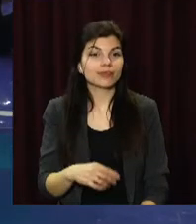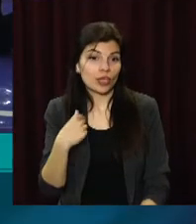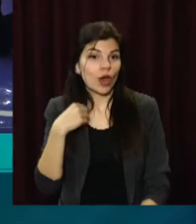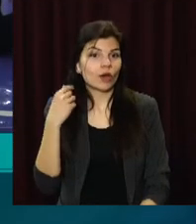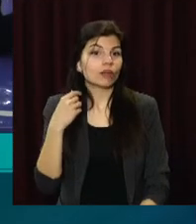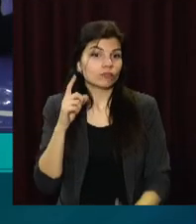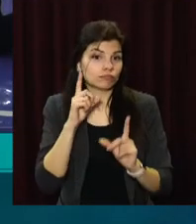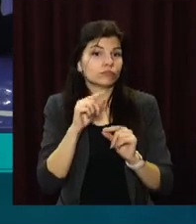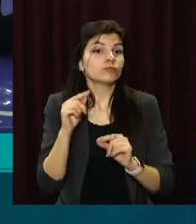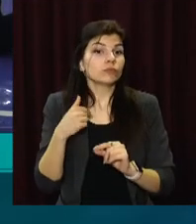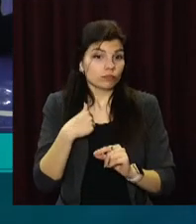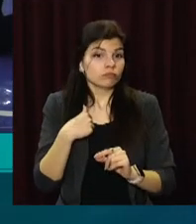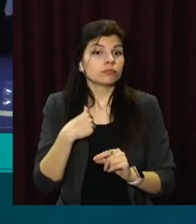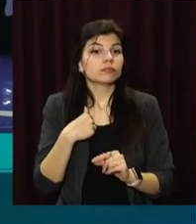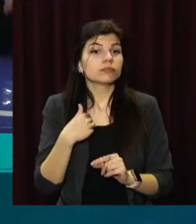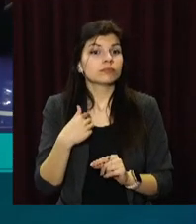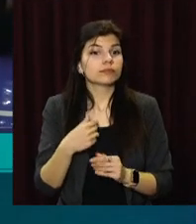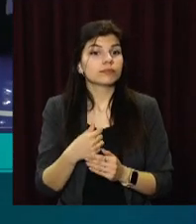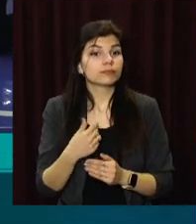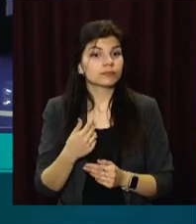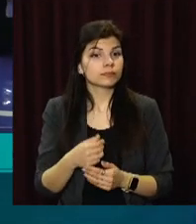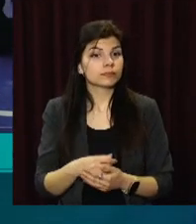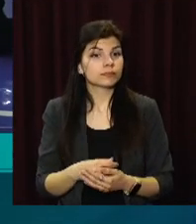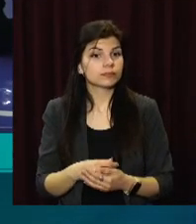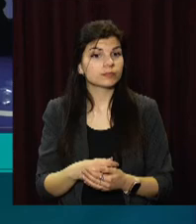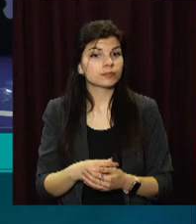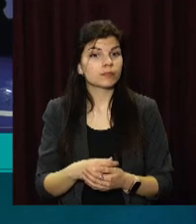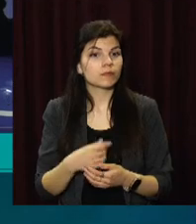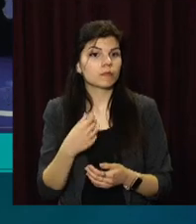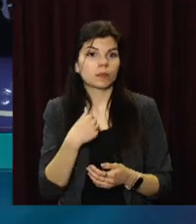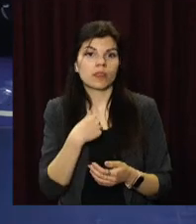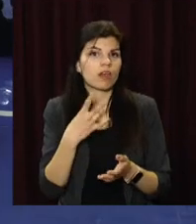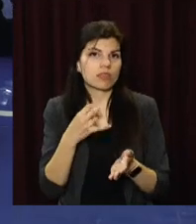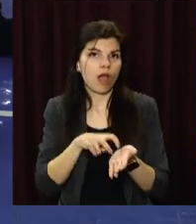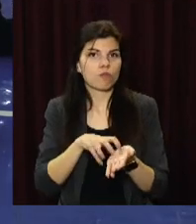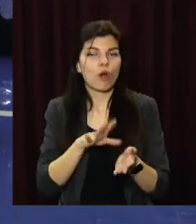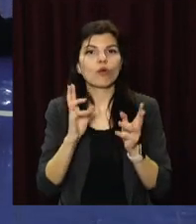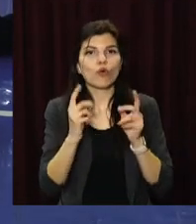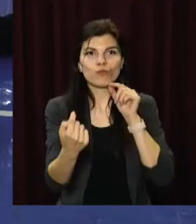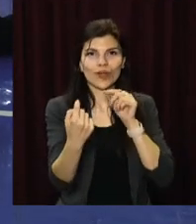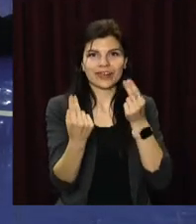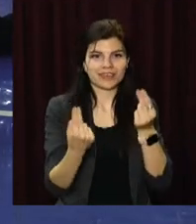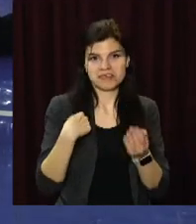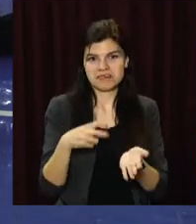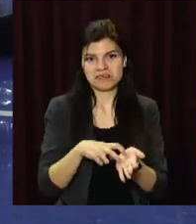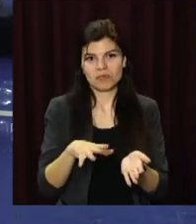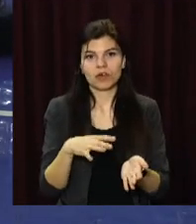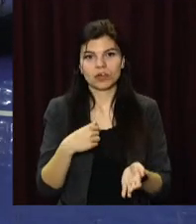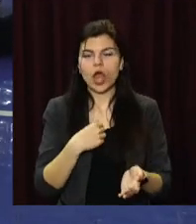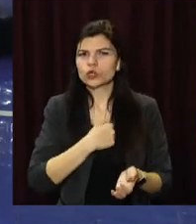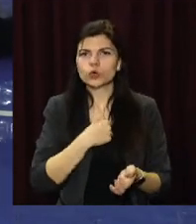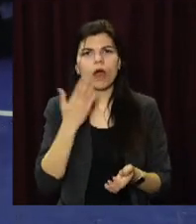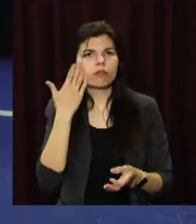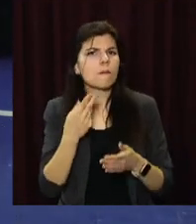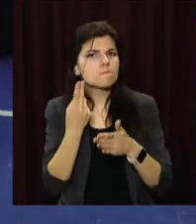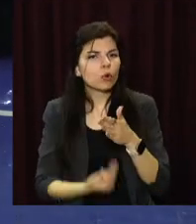але не боюсь ні одного противника. болезни. Я злюсь, когда проигрываю,